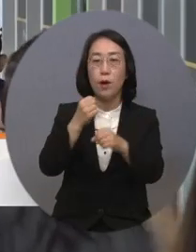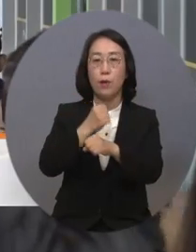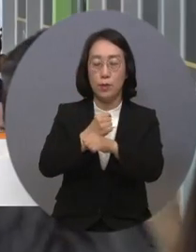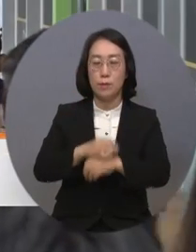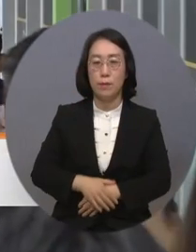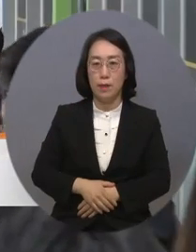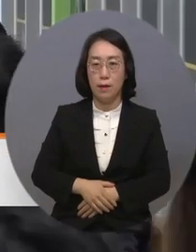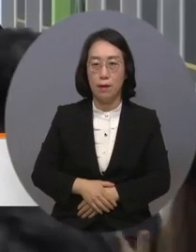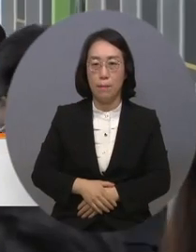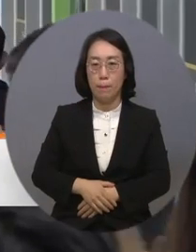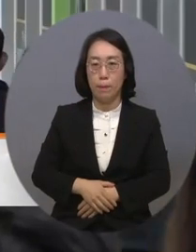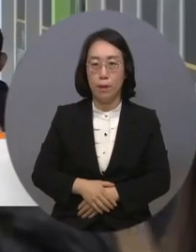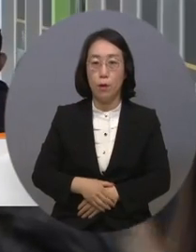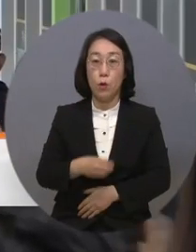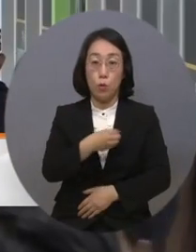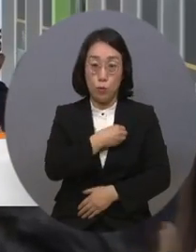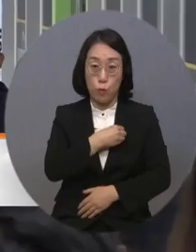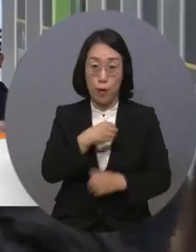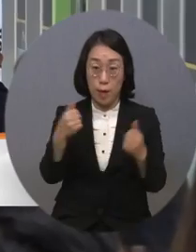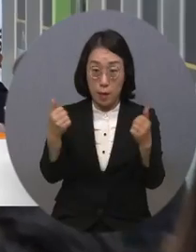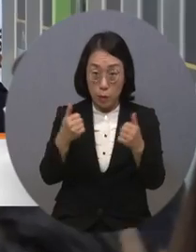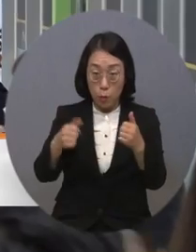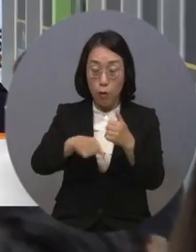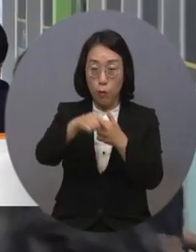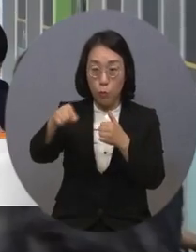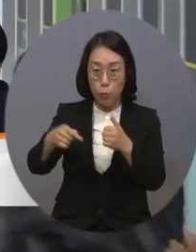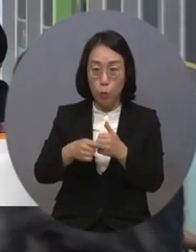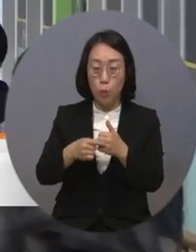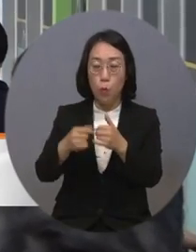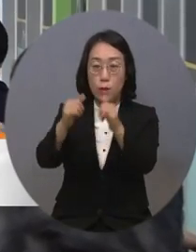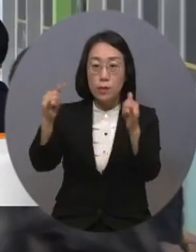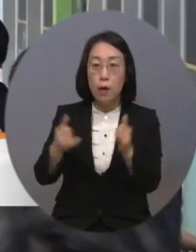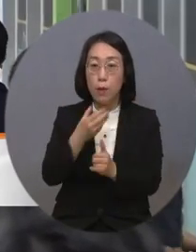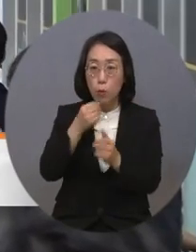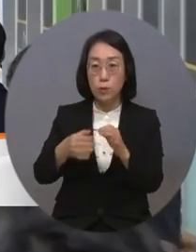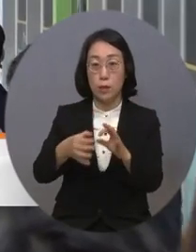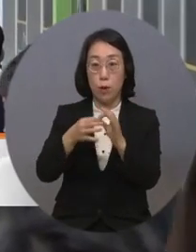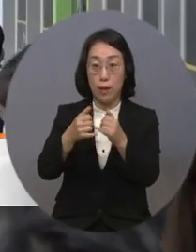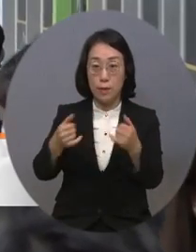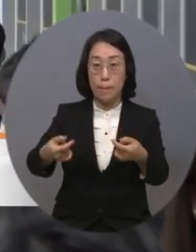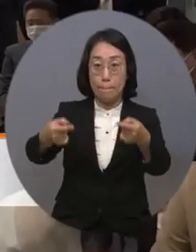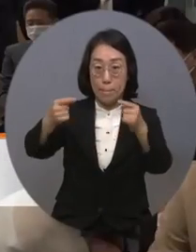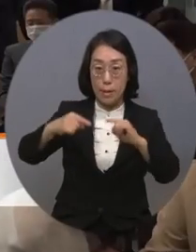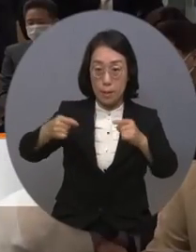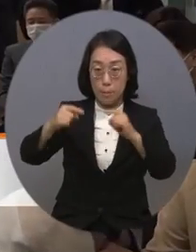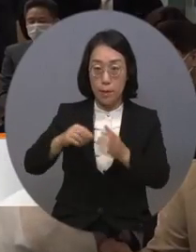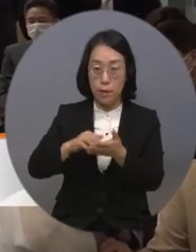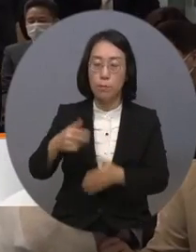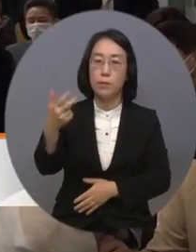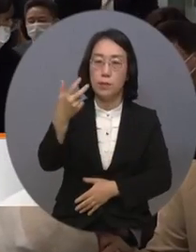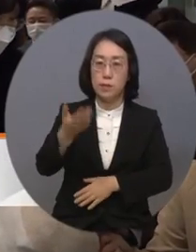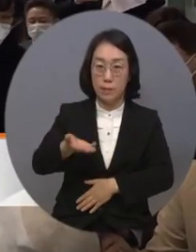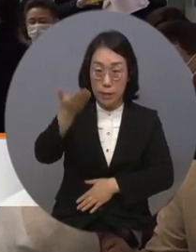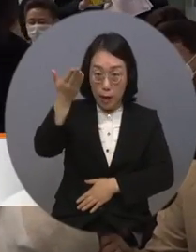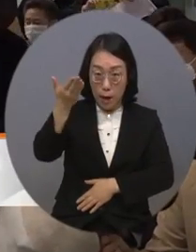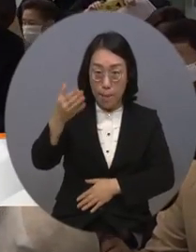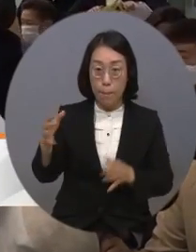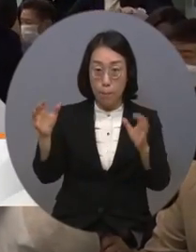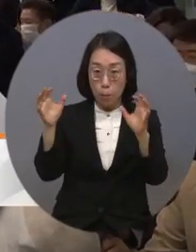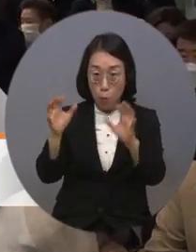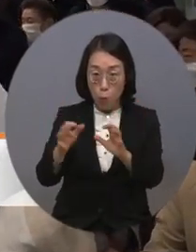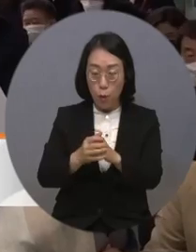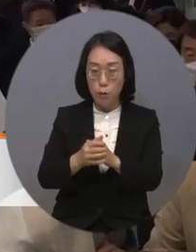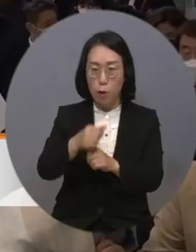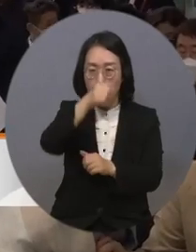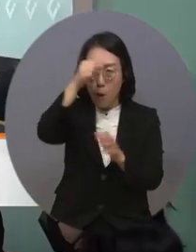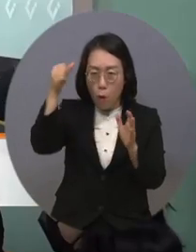지역의 시도 국회의원 및 사회복지 관계자, 시민 등 70여 명이 참석해 장애인 평생 학습권